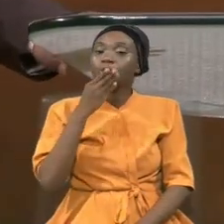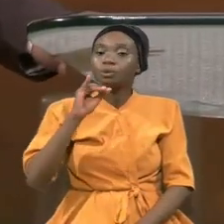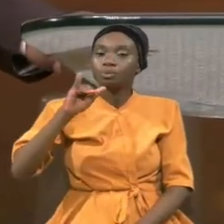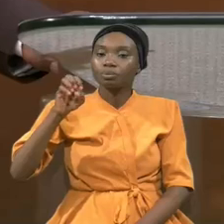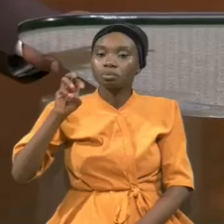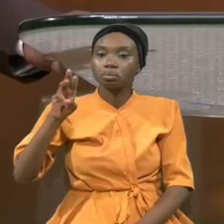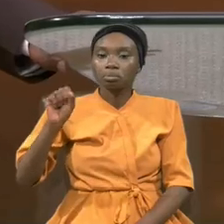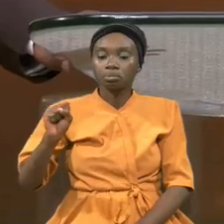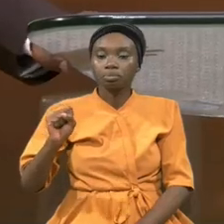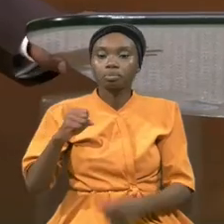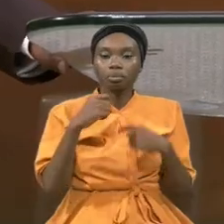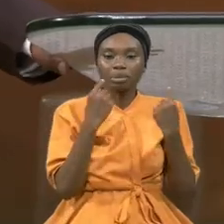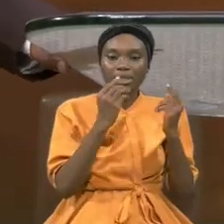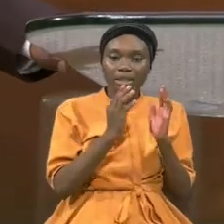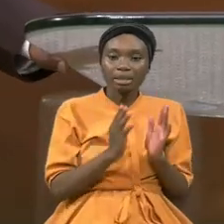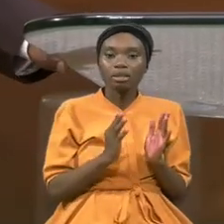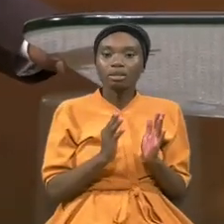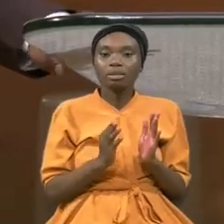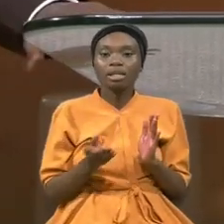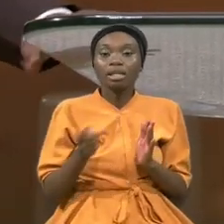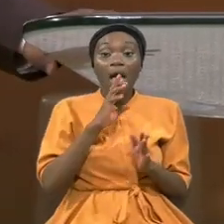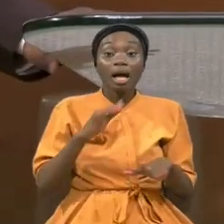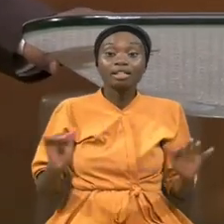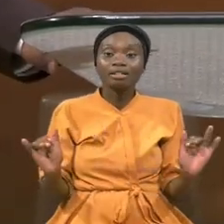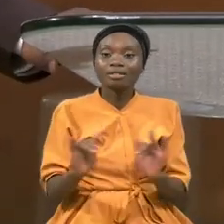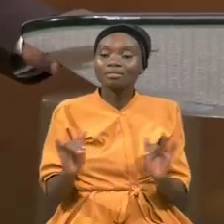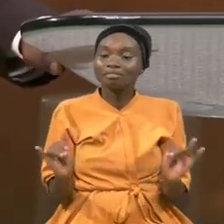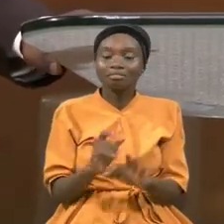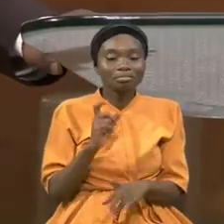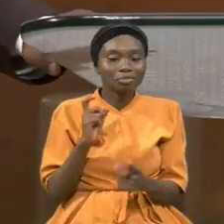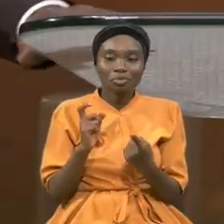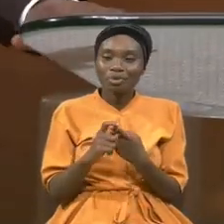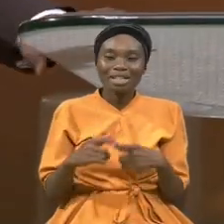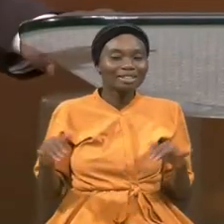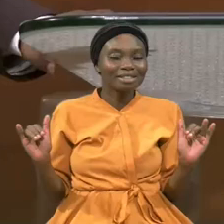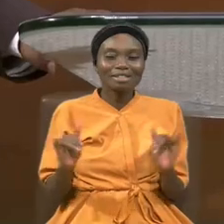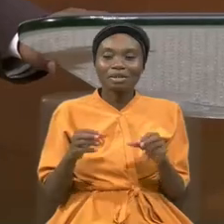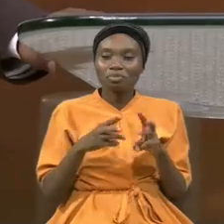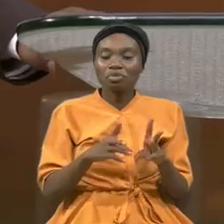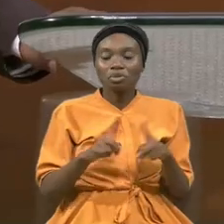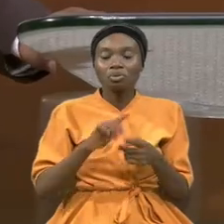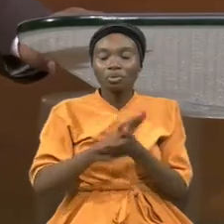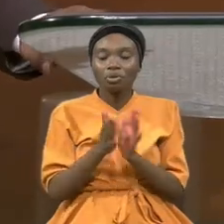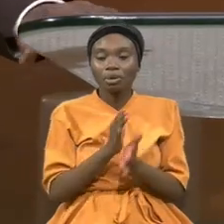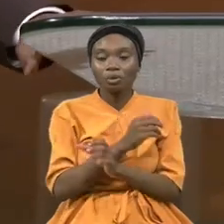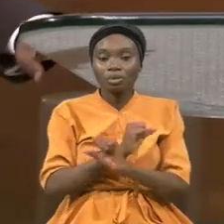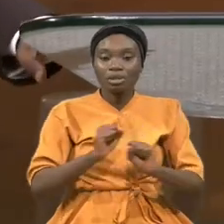les descendants d'Abraham. Ils croient que Dieu va les supporter aveuglément. Non, Dieu, les juifs et les païens